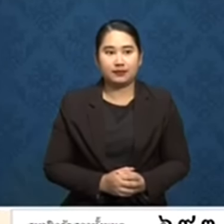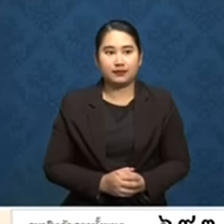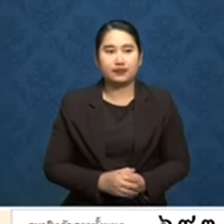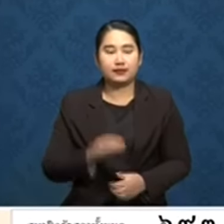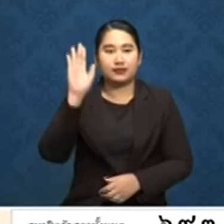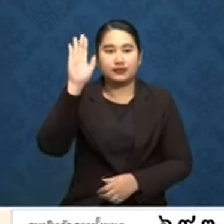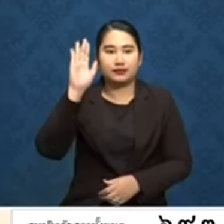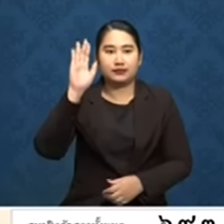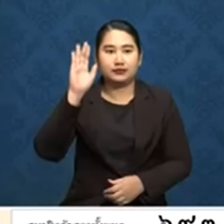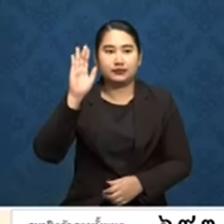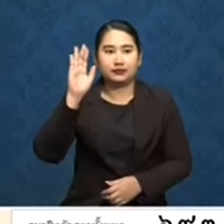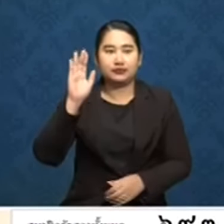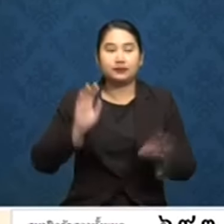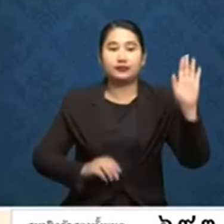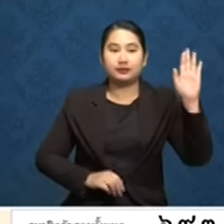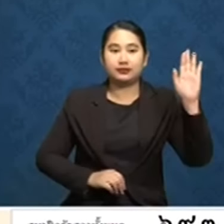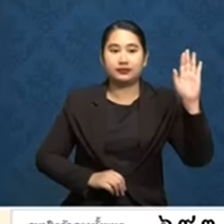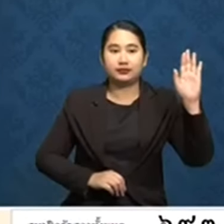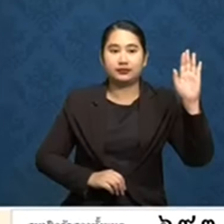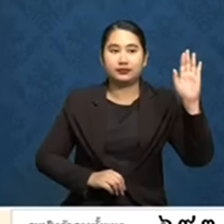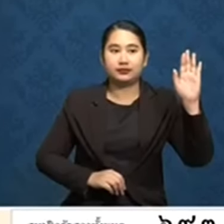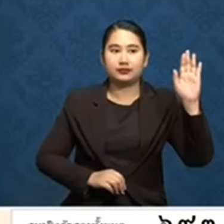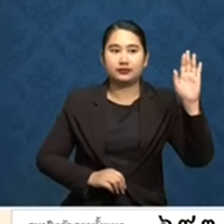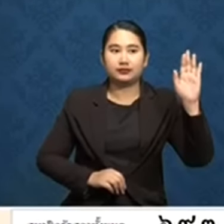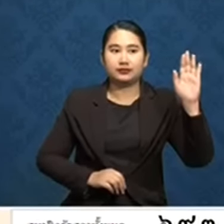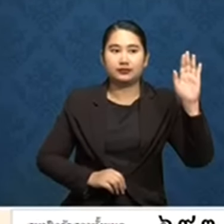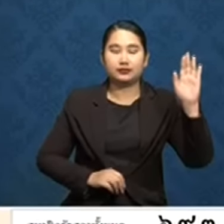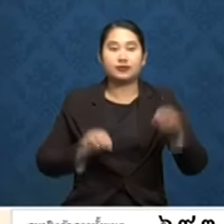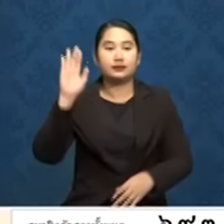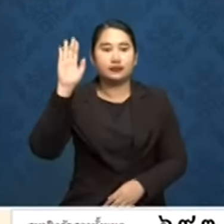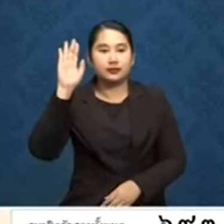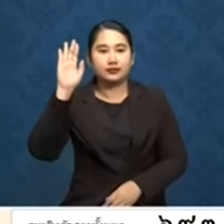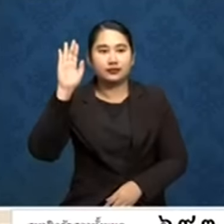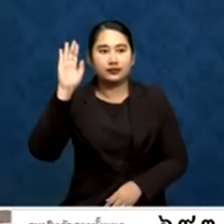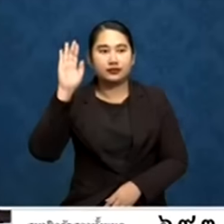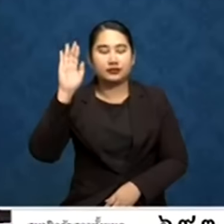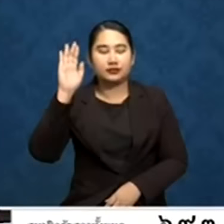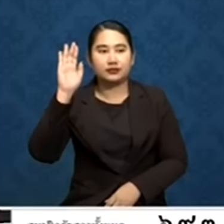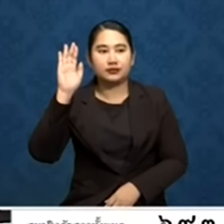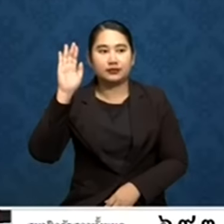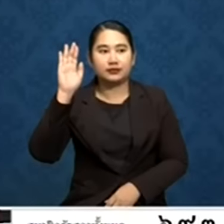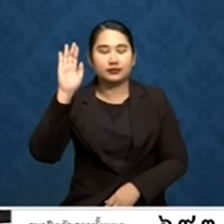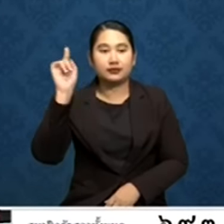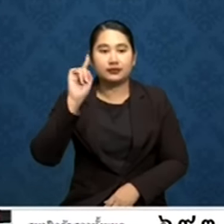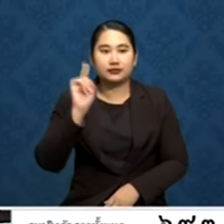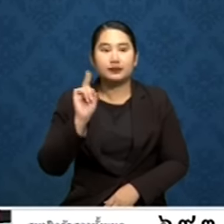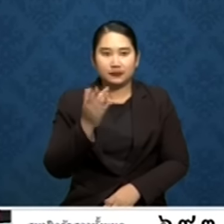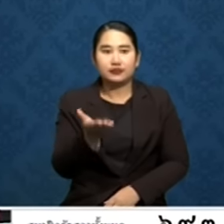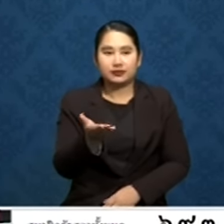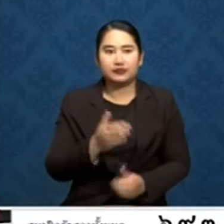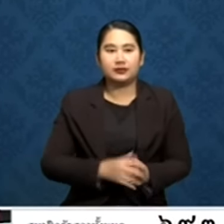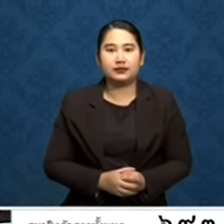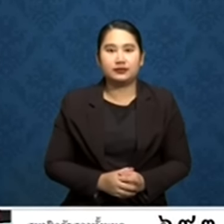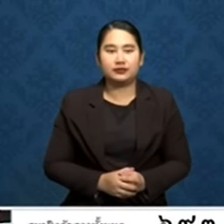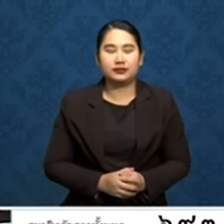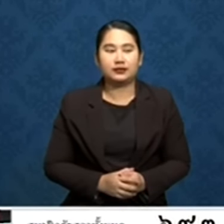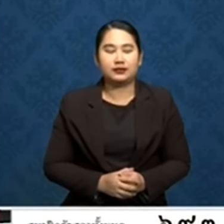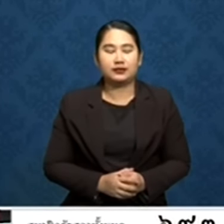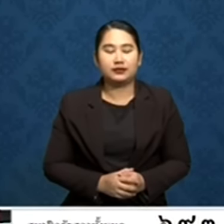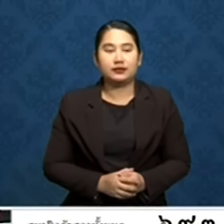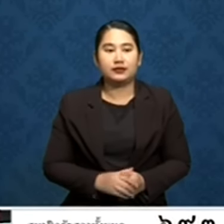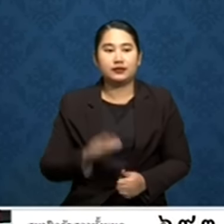ประธาน ท่านประธานครับผมประท้วงครับท่านประธานครับ คุณนัทวุฒิเชิญครับ ท่านประธานครับผมประท้วงครับ เชิญ ท่าน